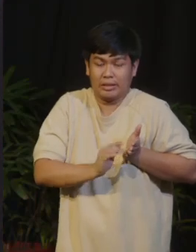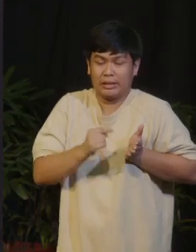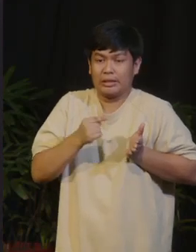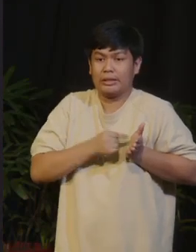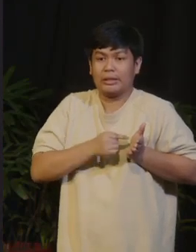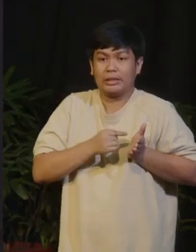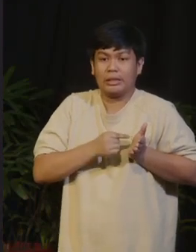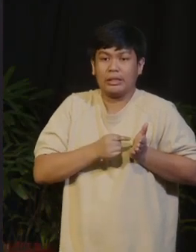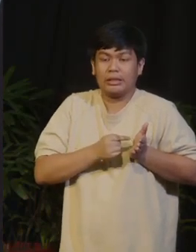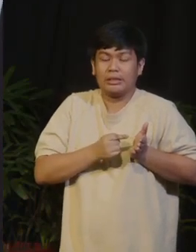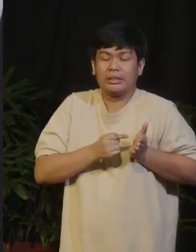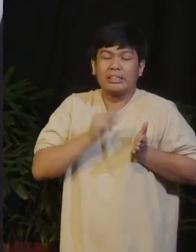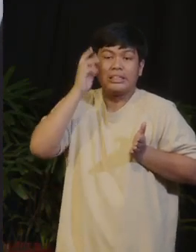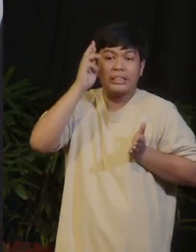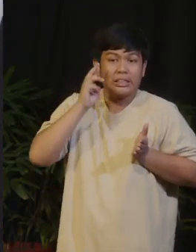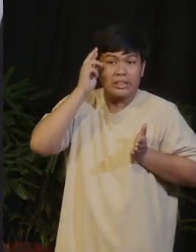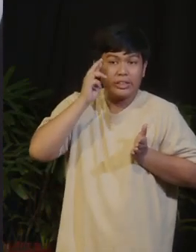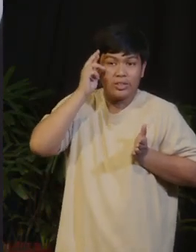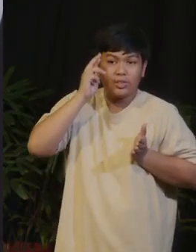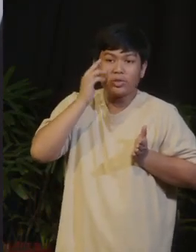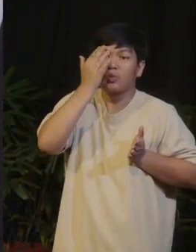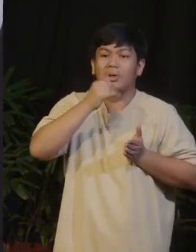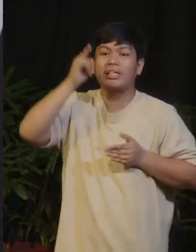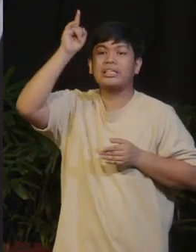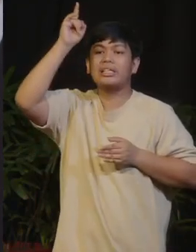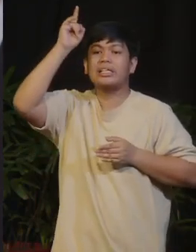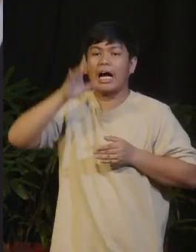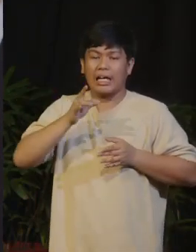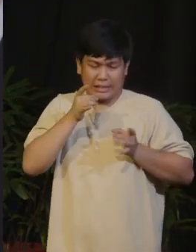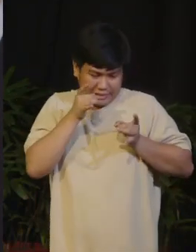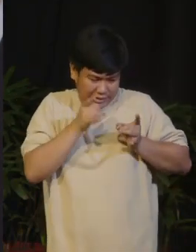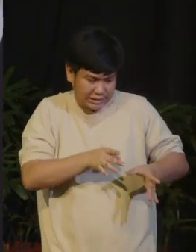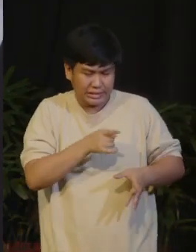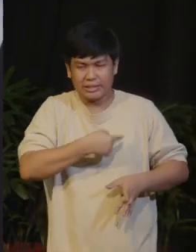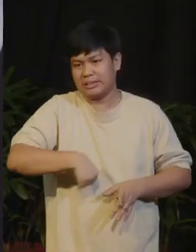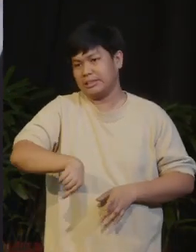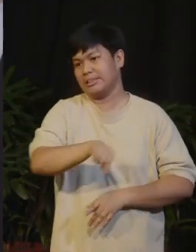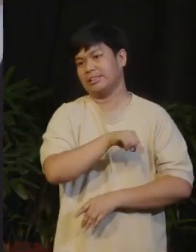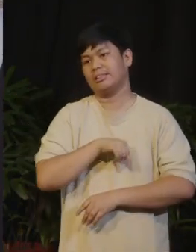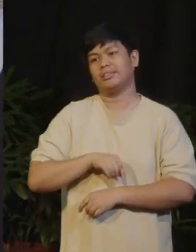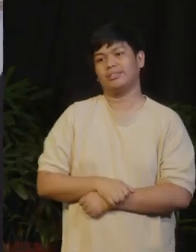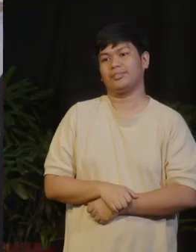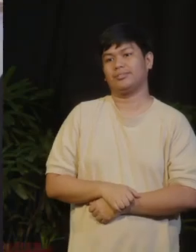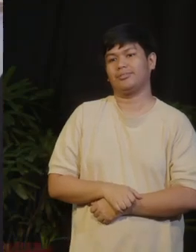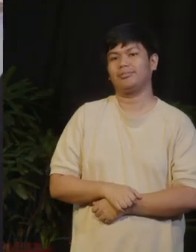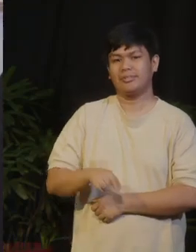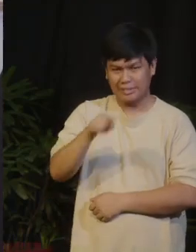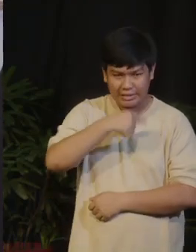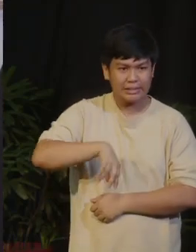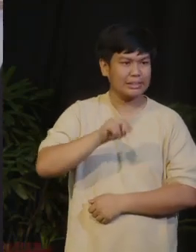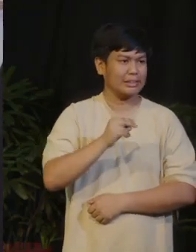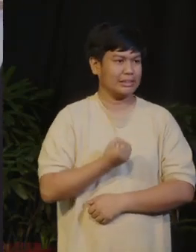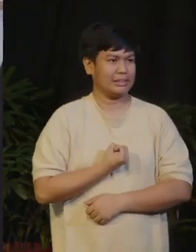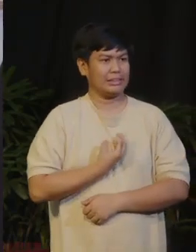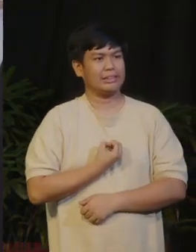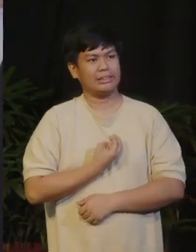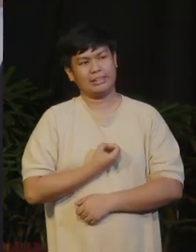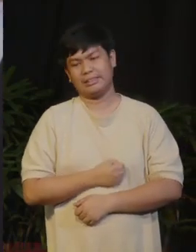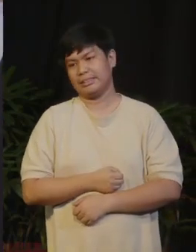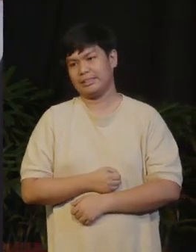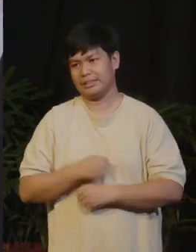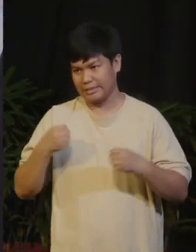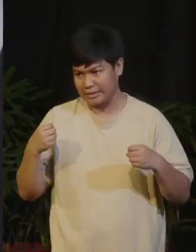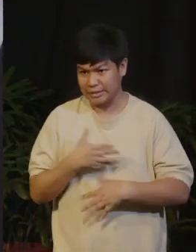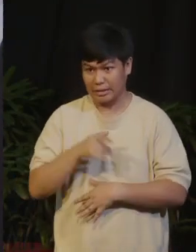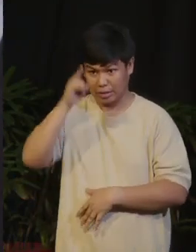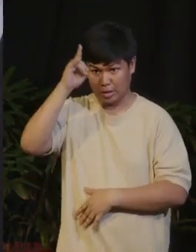tayo patawarin ng ating Panginoon. Nako, dito tayo matakot. Diba? Ayaw